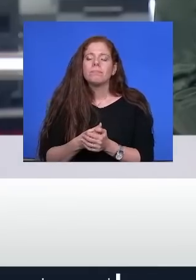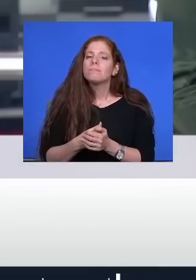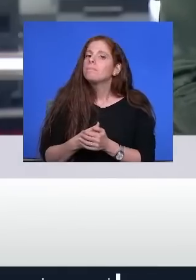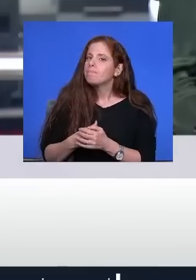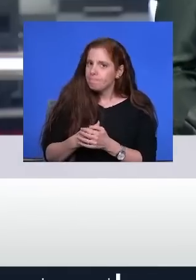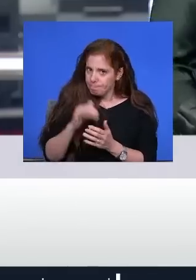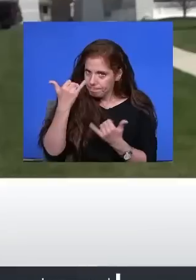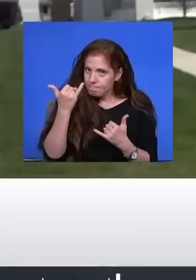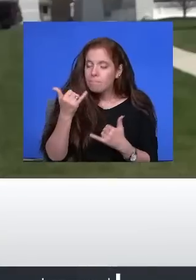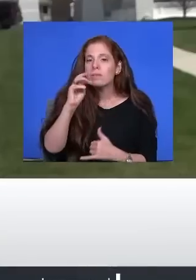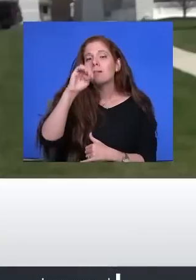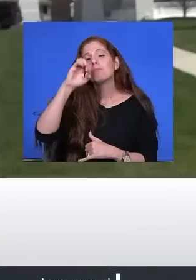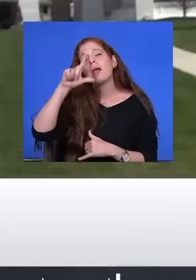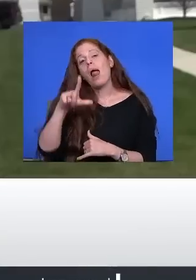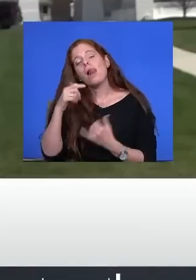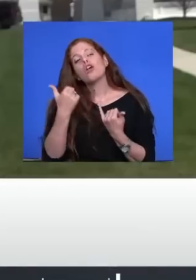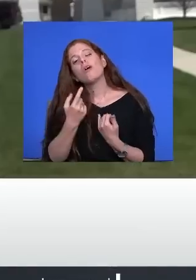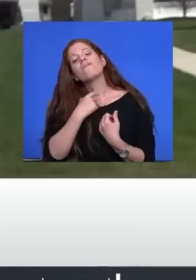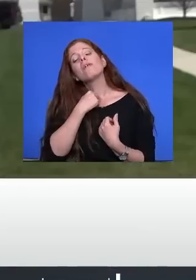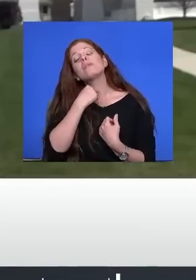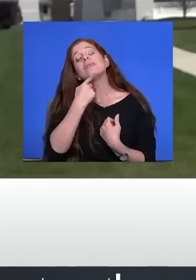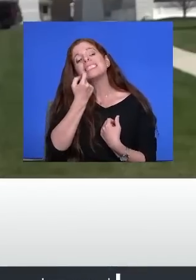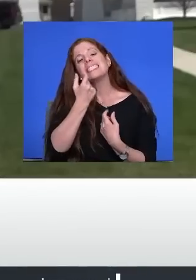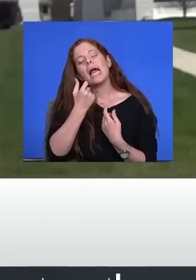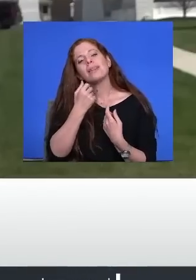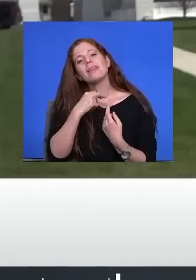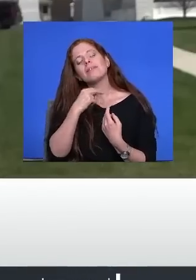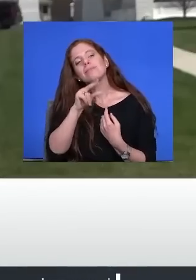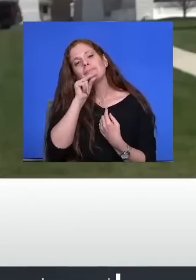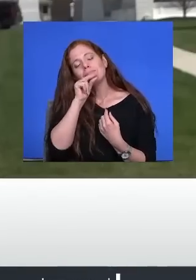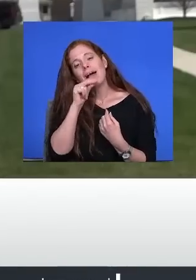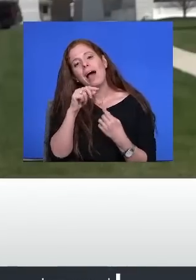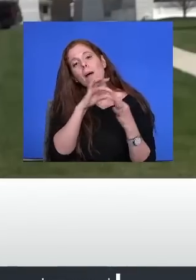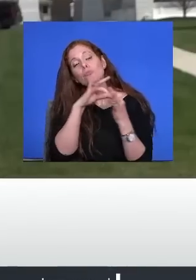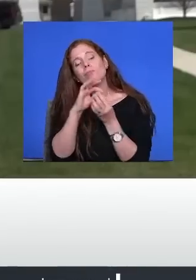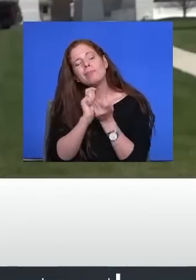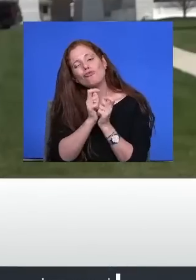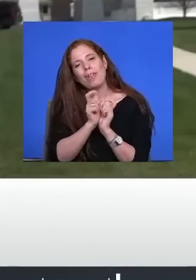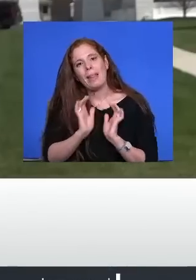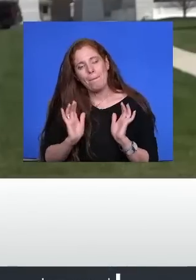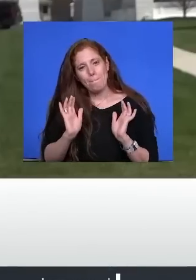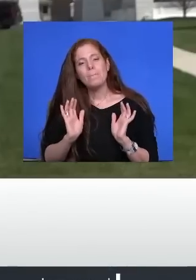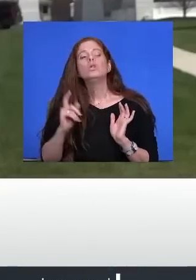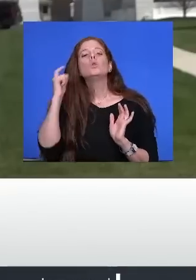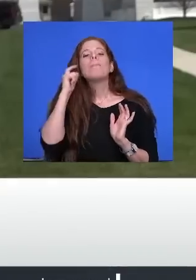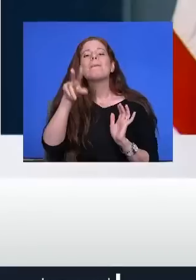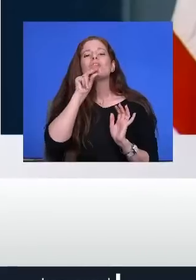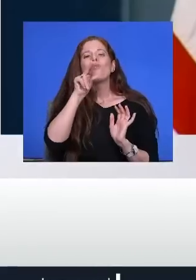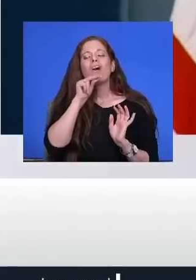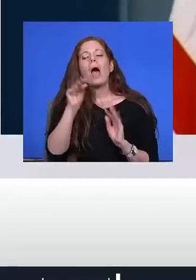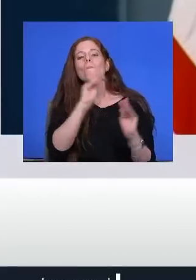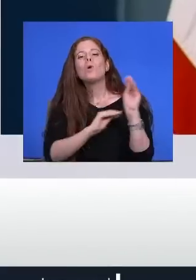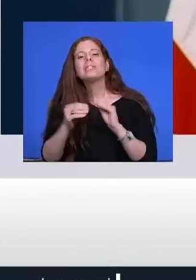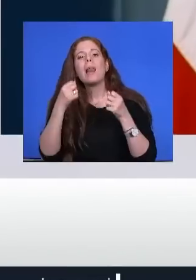כן, מיכל, הטון קצת משתנה כאשר אומרים את זה דוברי הממשל. אנחנו שומעים כאן מעל הדוכן את דובר המועצה לביטחון לאומי,